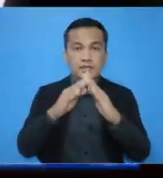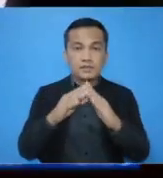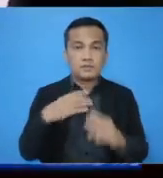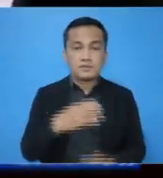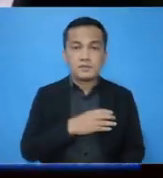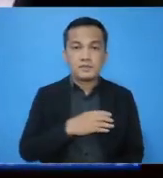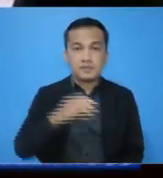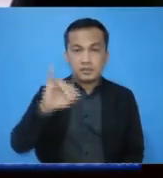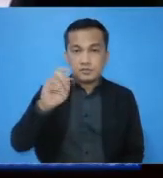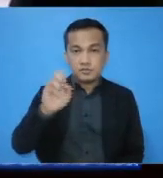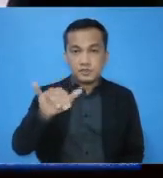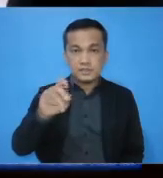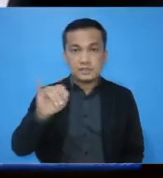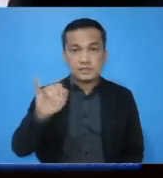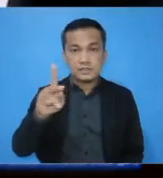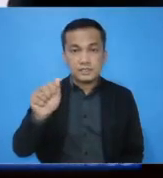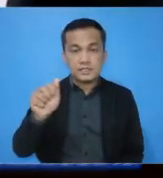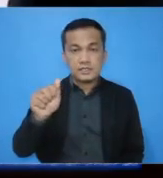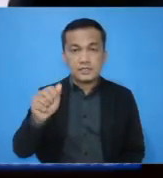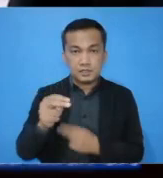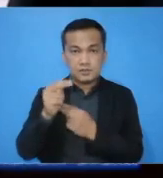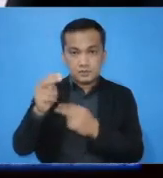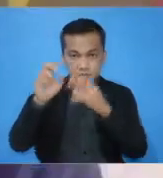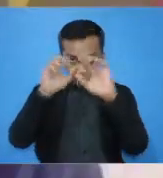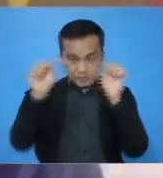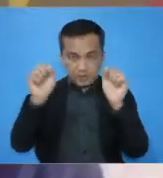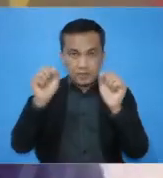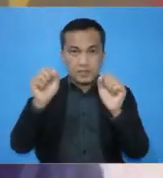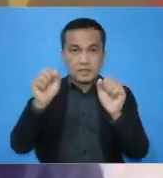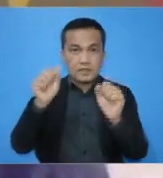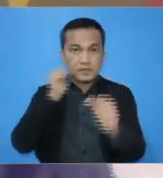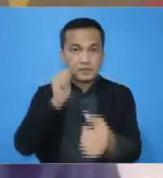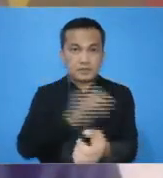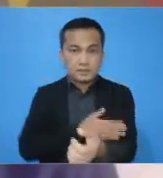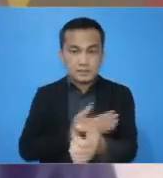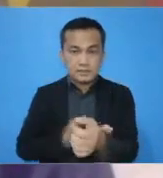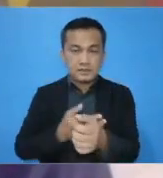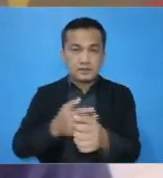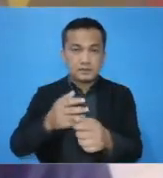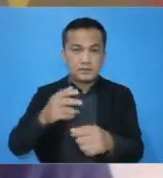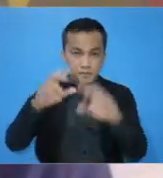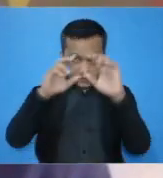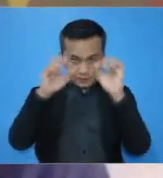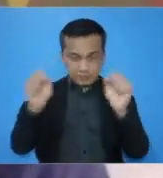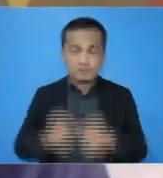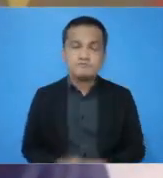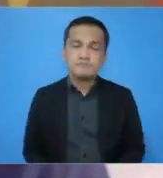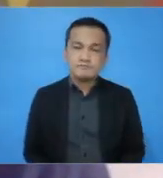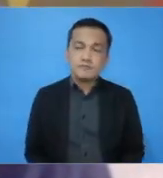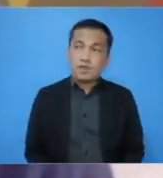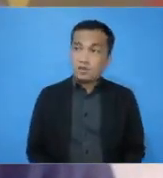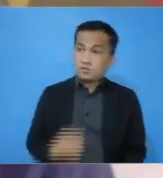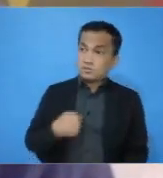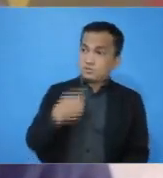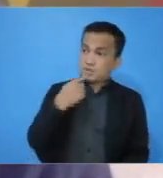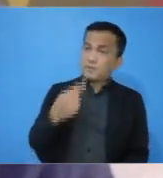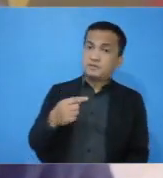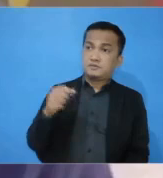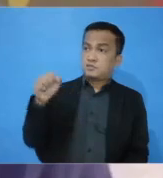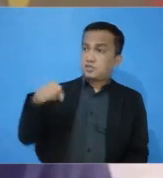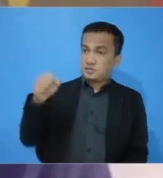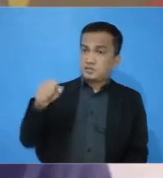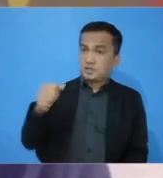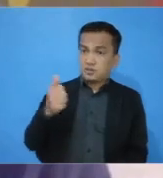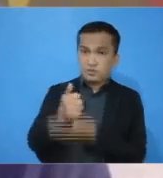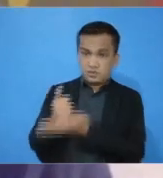tatakbo sa pagkapangulo ang presidential daughter. Gibo and I go a long way. So I said, yes, I will help you. Would you